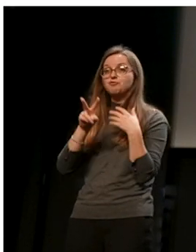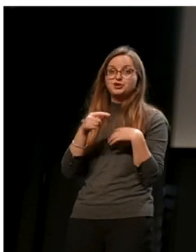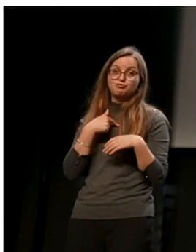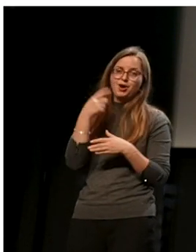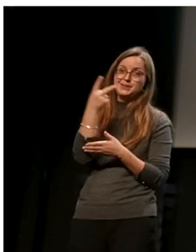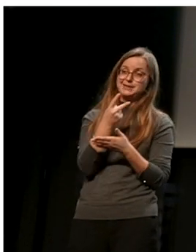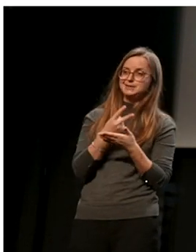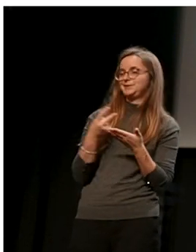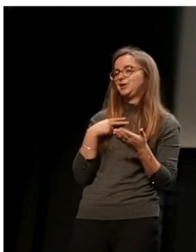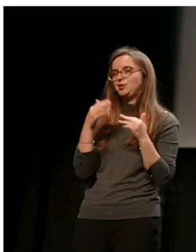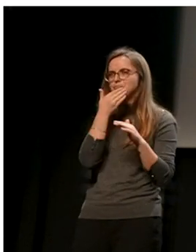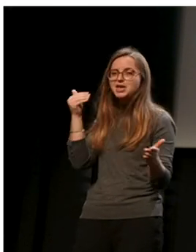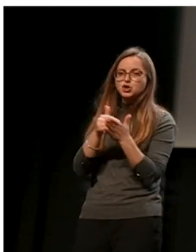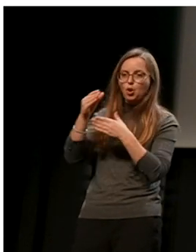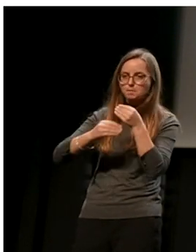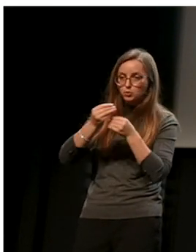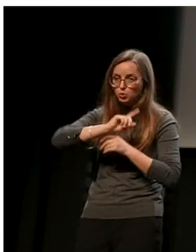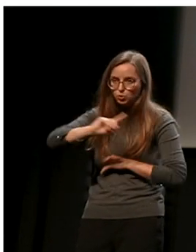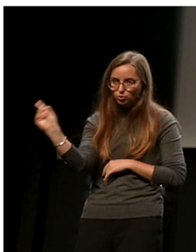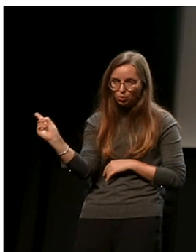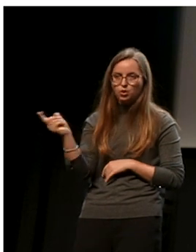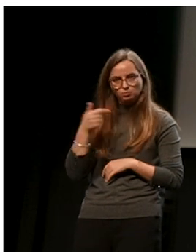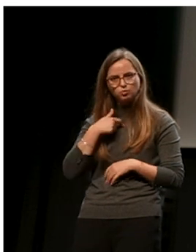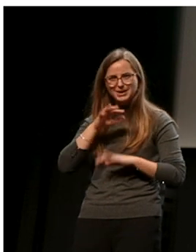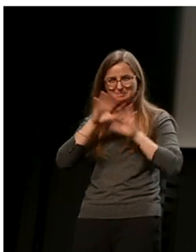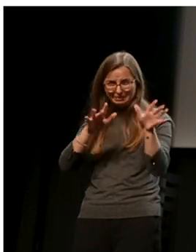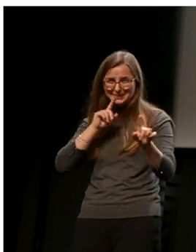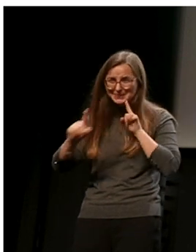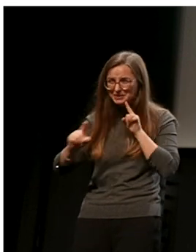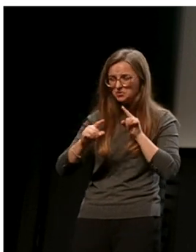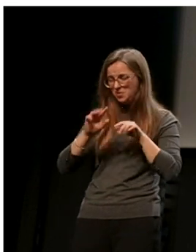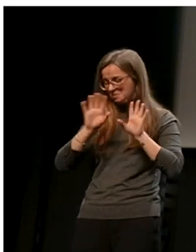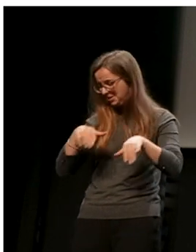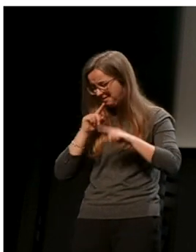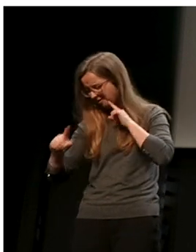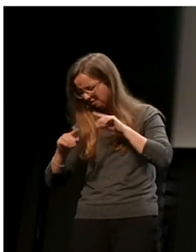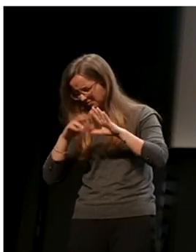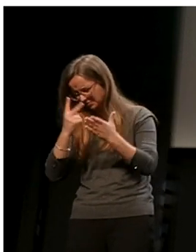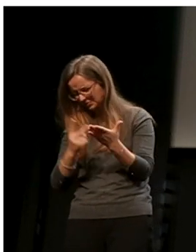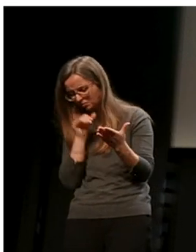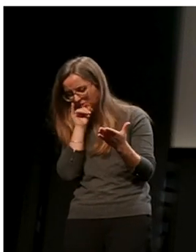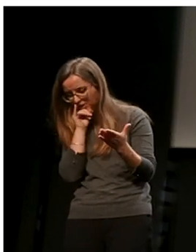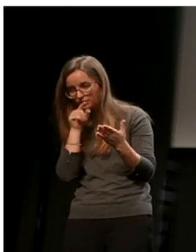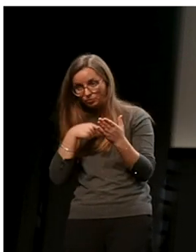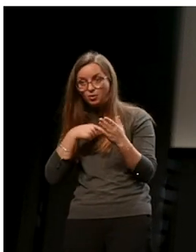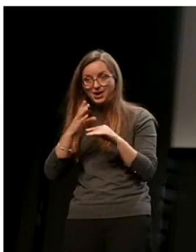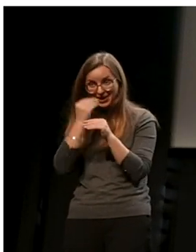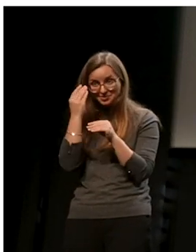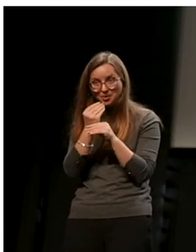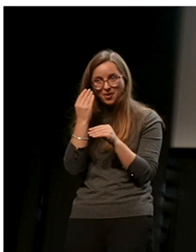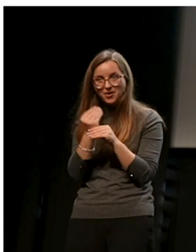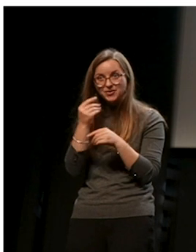enfin je suis pas le meilleur dessinateur du monde, c'est moi clair. J'ai plein de défauts dans mes dessins, je fais plein d'erreurs, et en fait j'apprends un peu comme ces